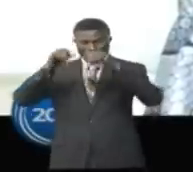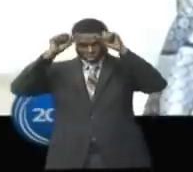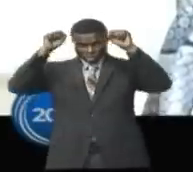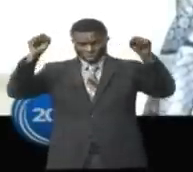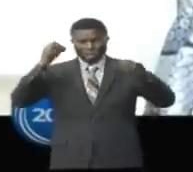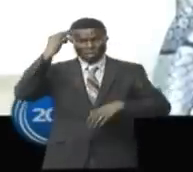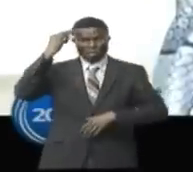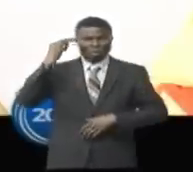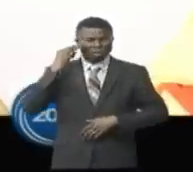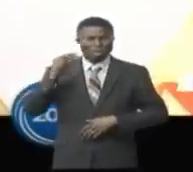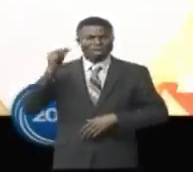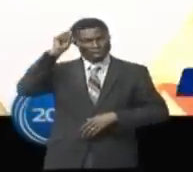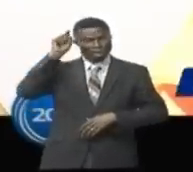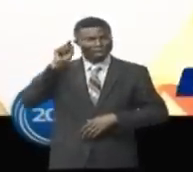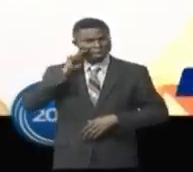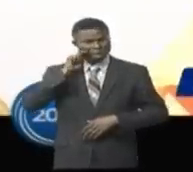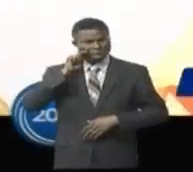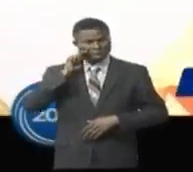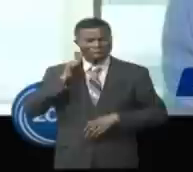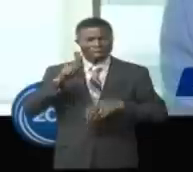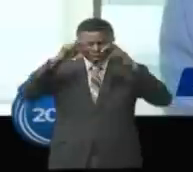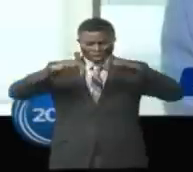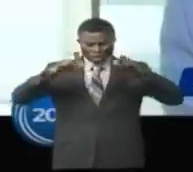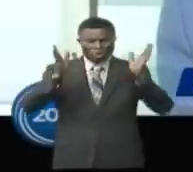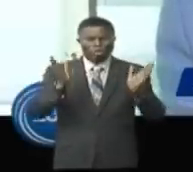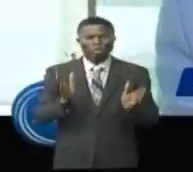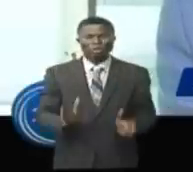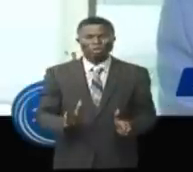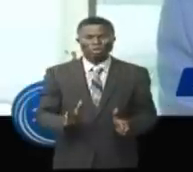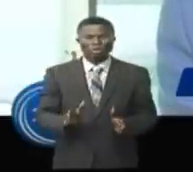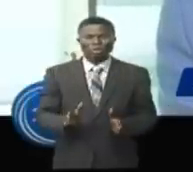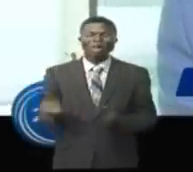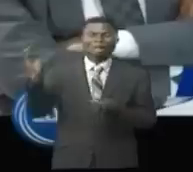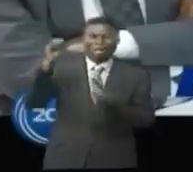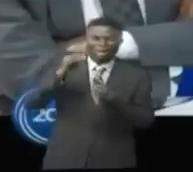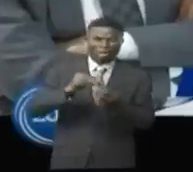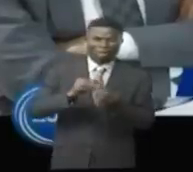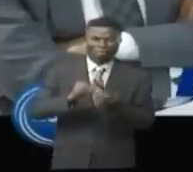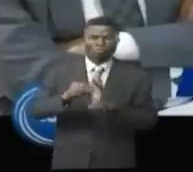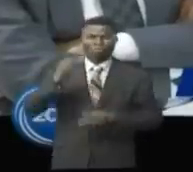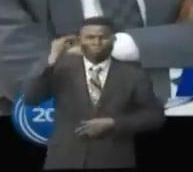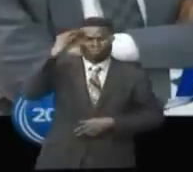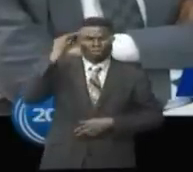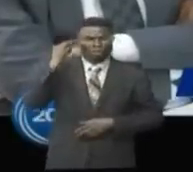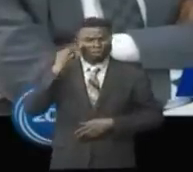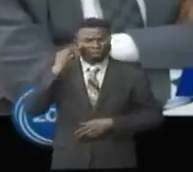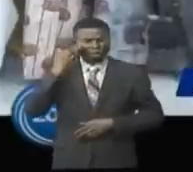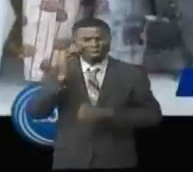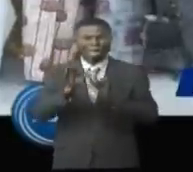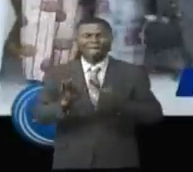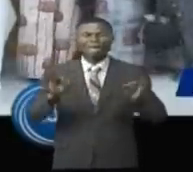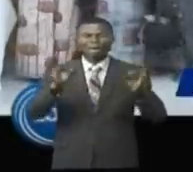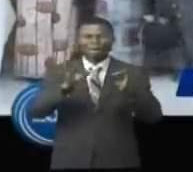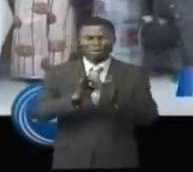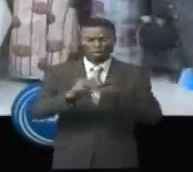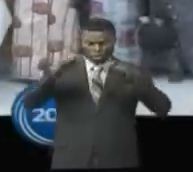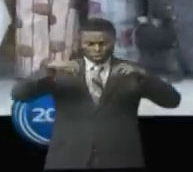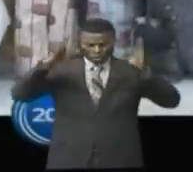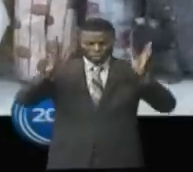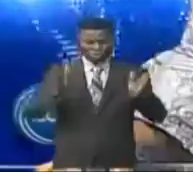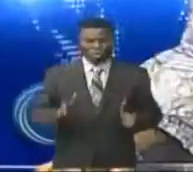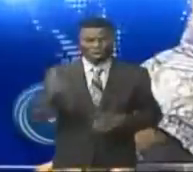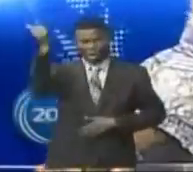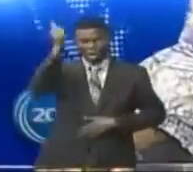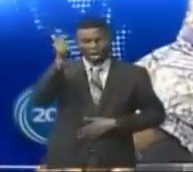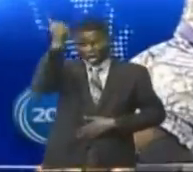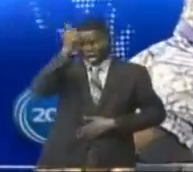la ministre du genre et celui de la recherche scientifique, ajouté à cela un nombre important de chercheurs